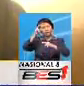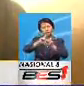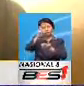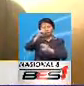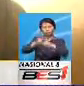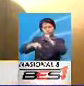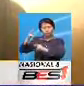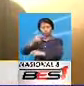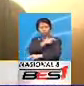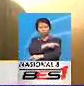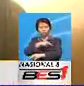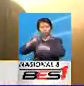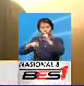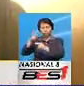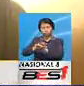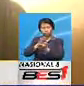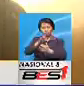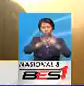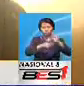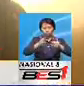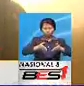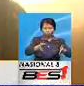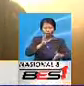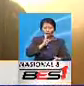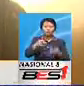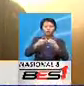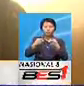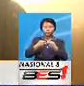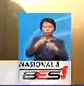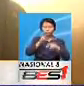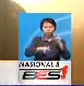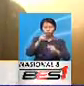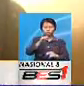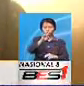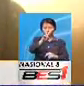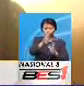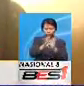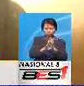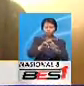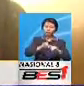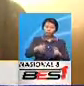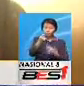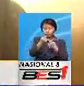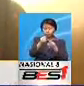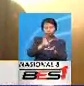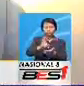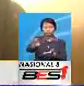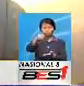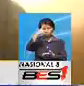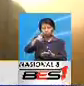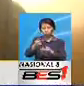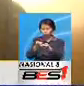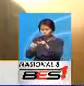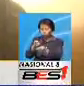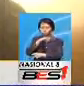membina hospital, sekolah, jalan raya, bekalan air, bekalan elektrik. Tetapi kita gunakan duit ini untuk pengurusan sisa pepejal